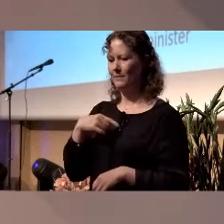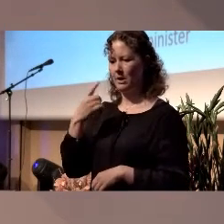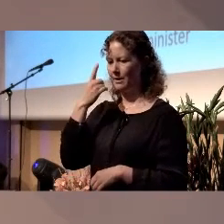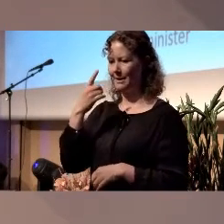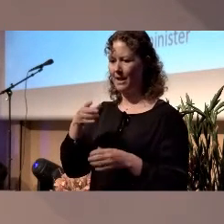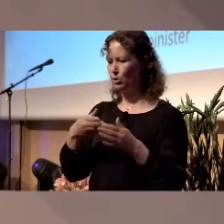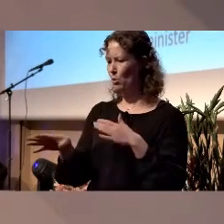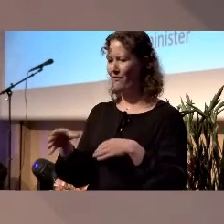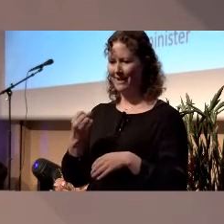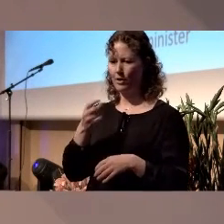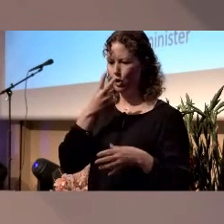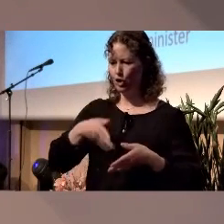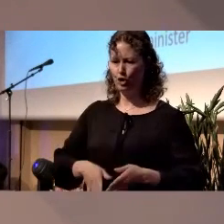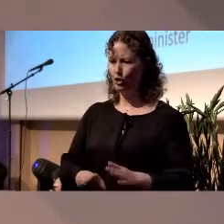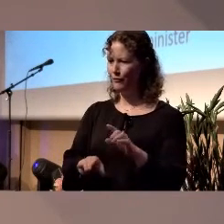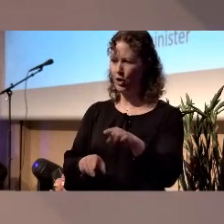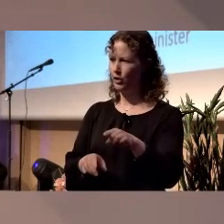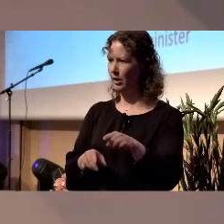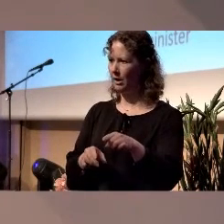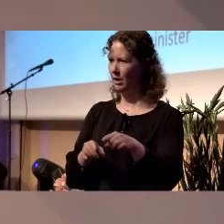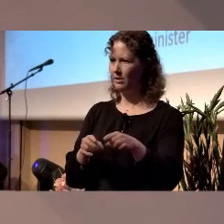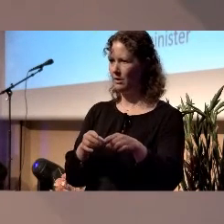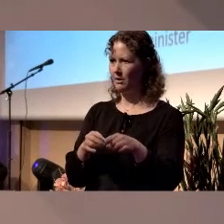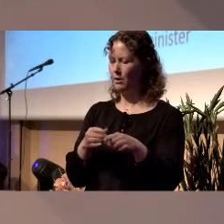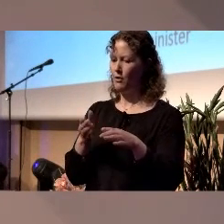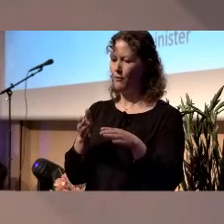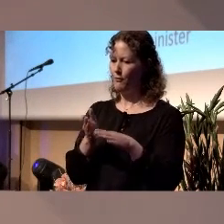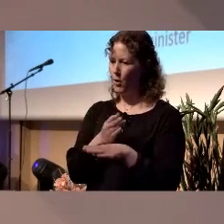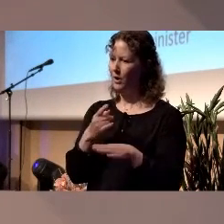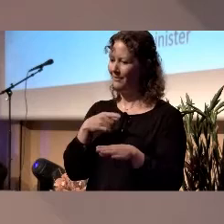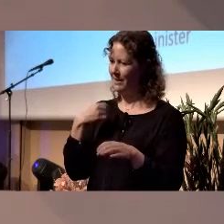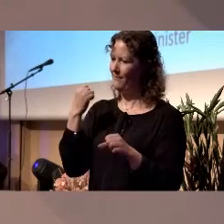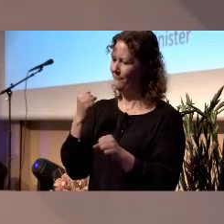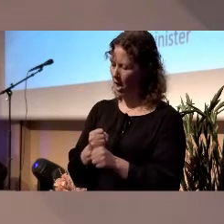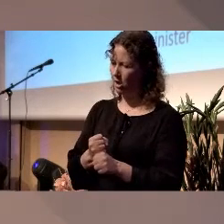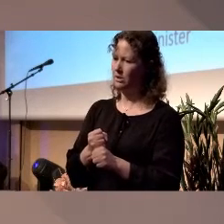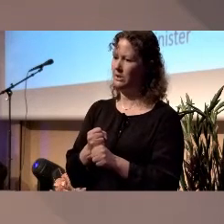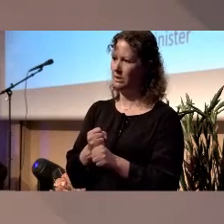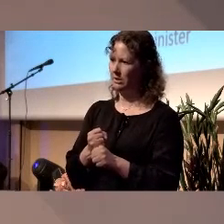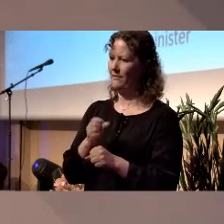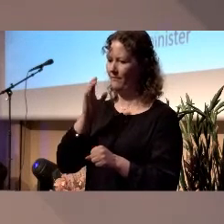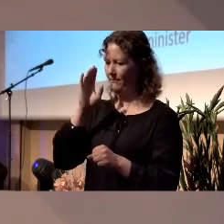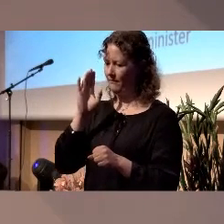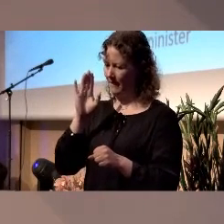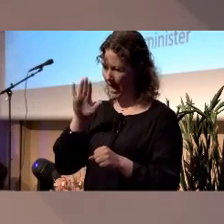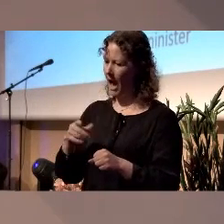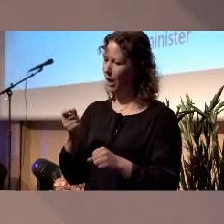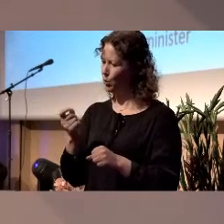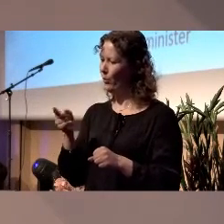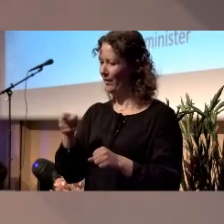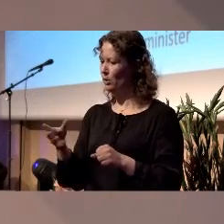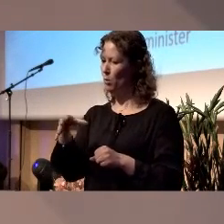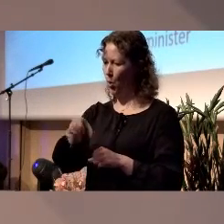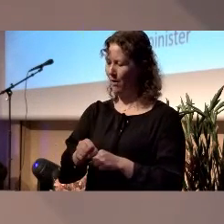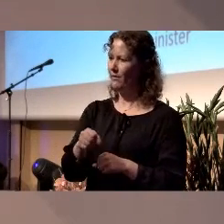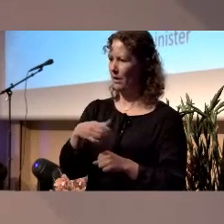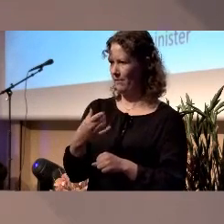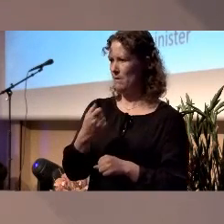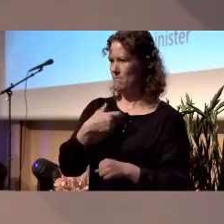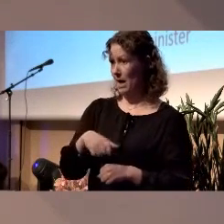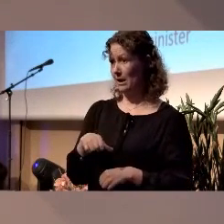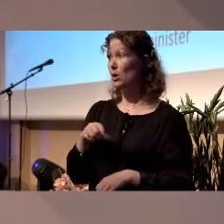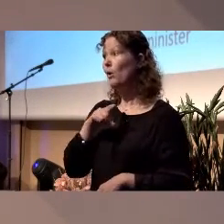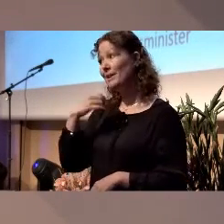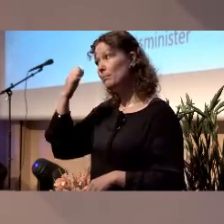nyfødte som knapt klarer å puste selv, før vi faktisk er noen andre til å overta jobben for meg. Det skal vi